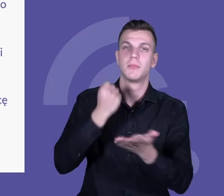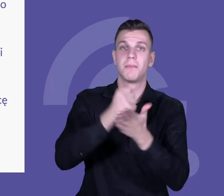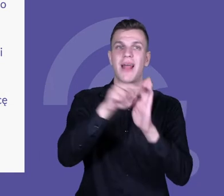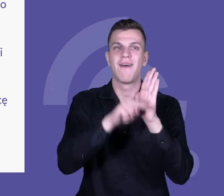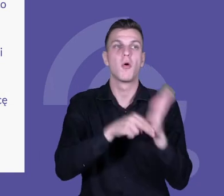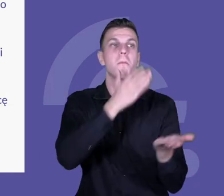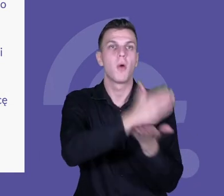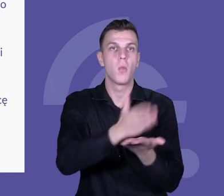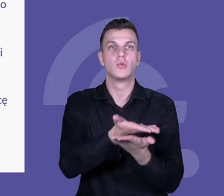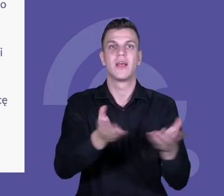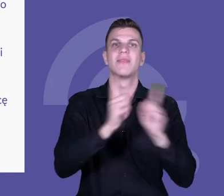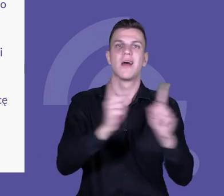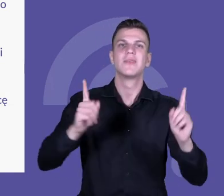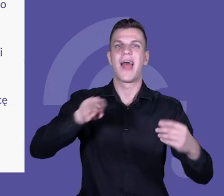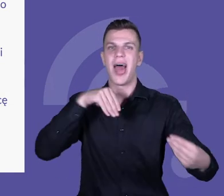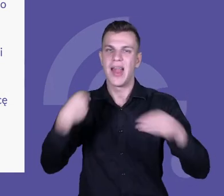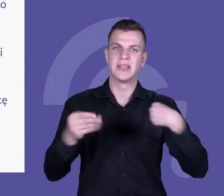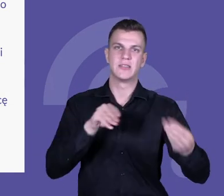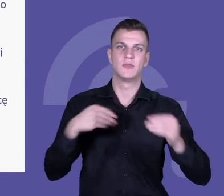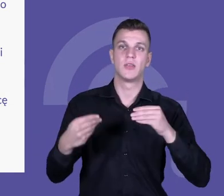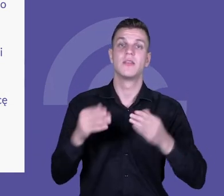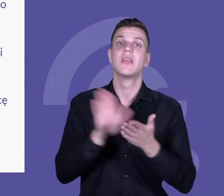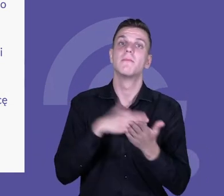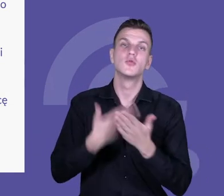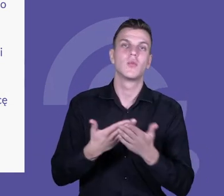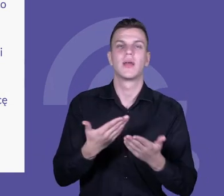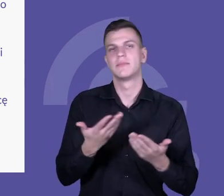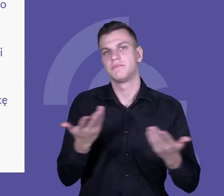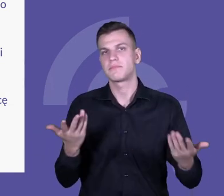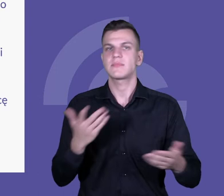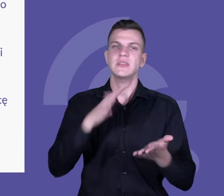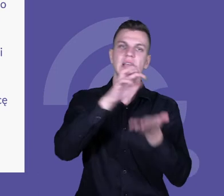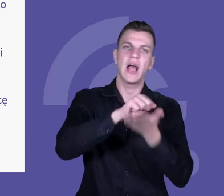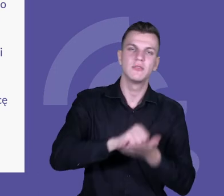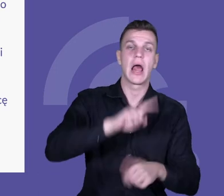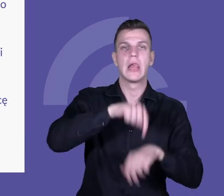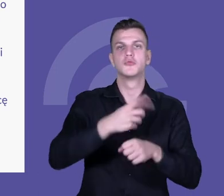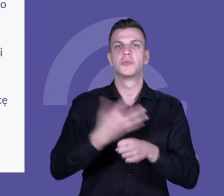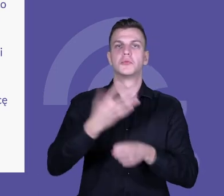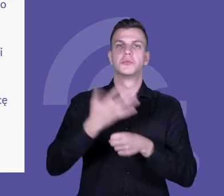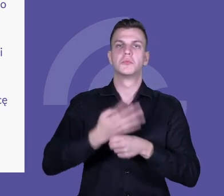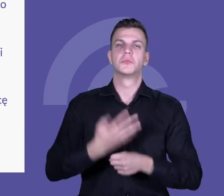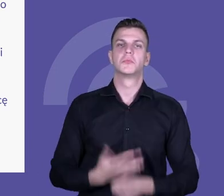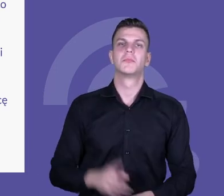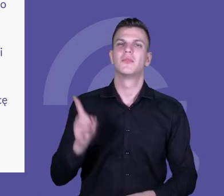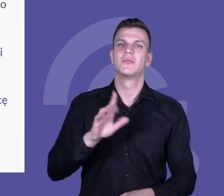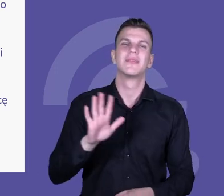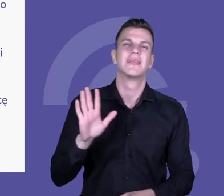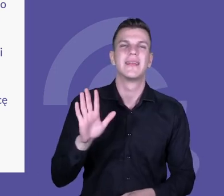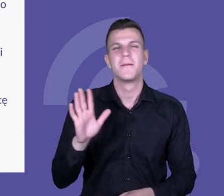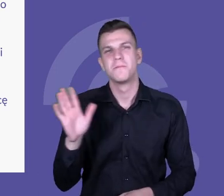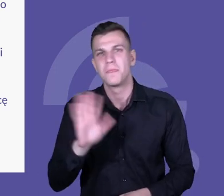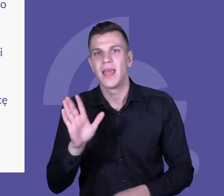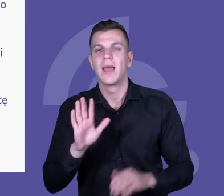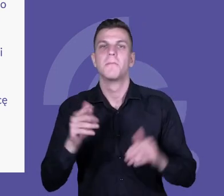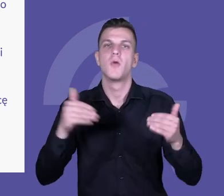nawet zachęcać dyrektorów, żeby część zajęć przedmiotowych zastąpić zajęciami interdyscyplinarnymi, żeby ułatwić rozliczanie